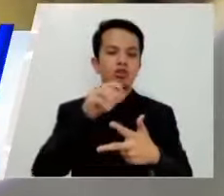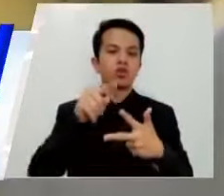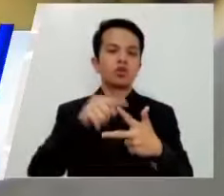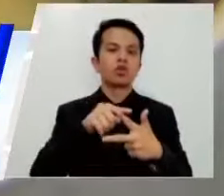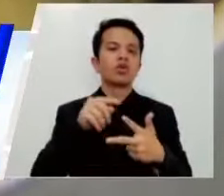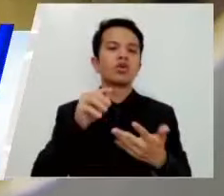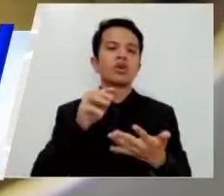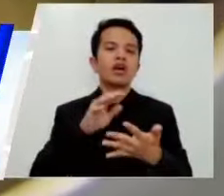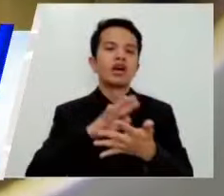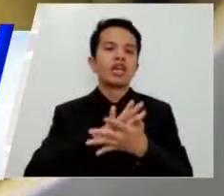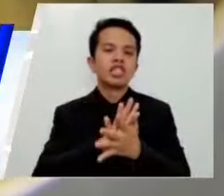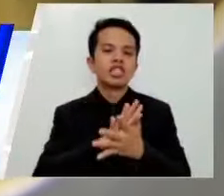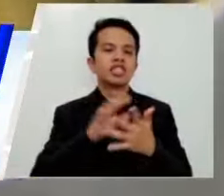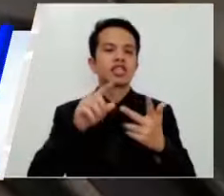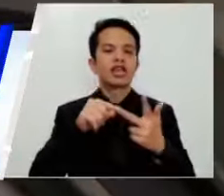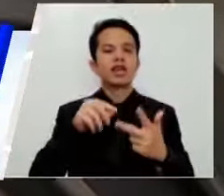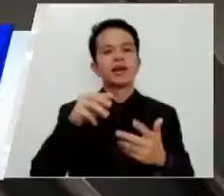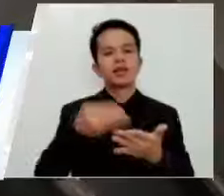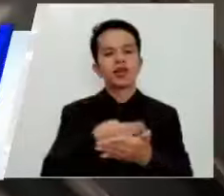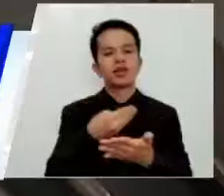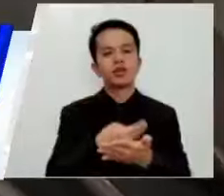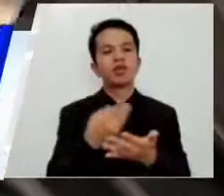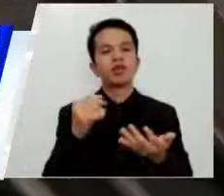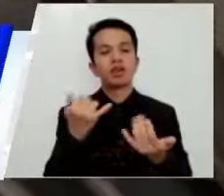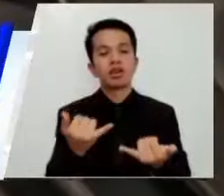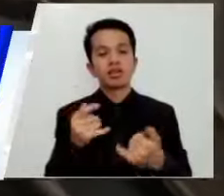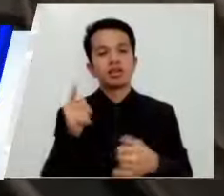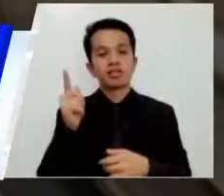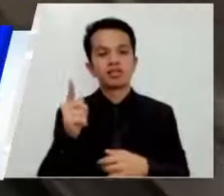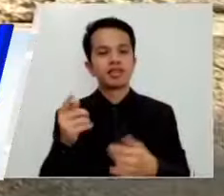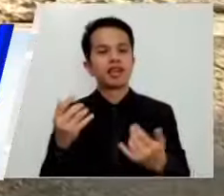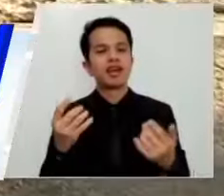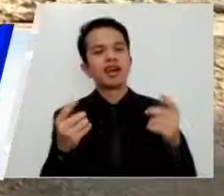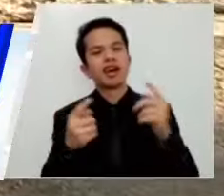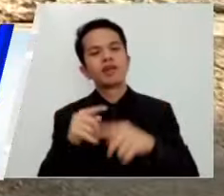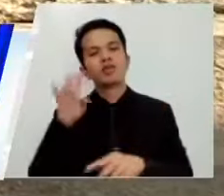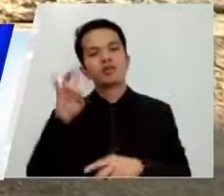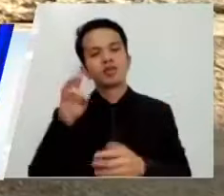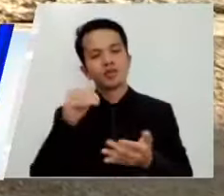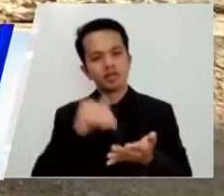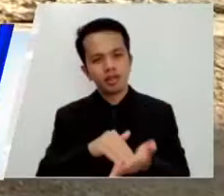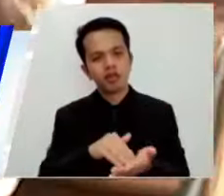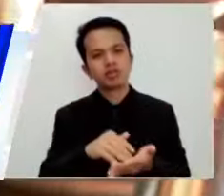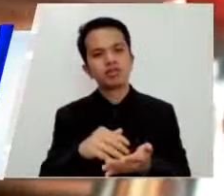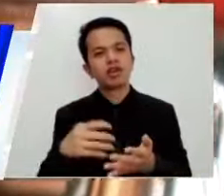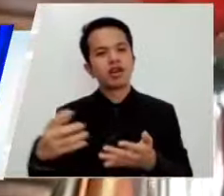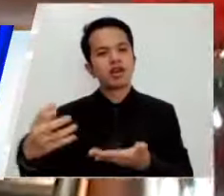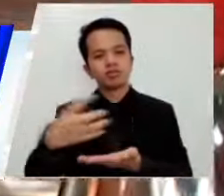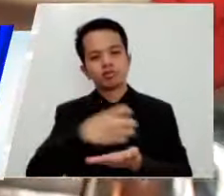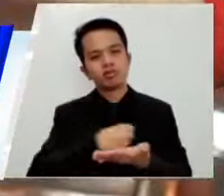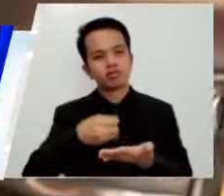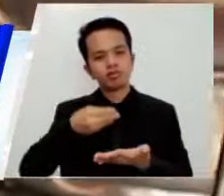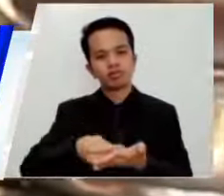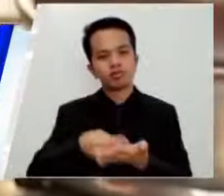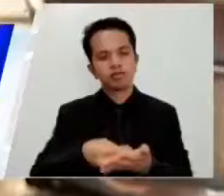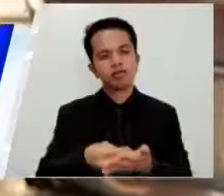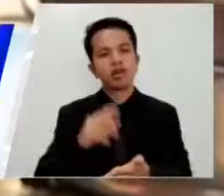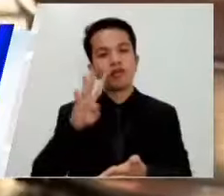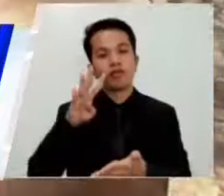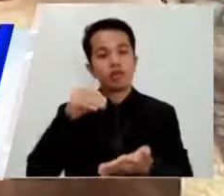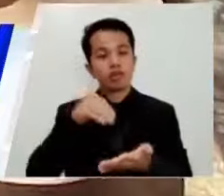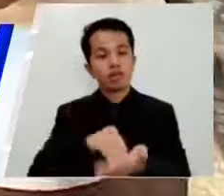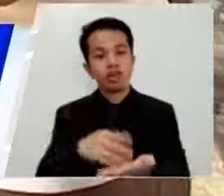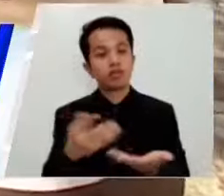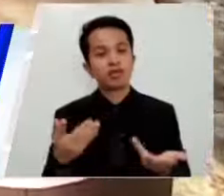Kung sold out daw ang paninda ni Jomal, nasa 7,000 pesos daw ang kabuuang kita. 4,000 dyan ay